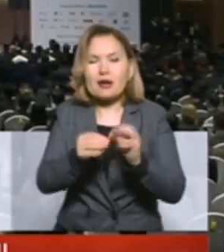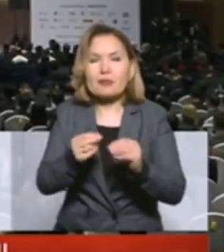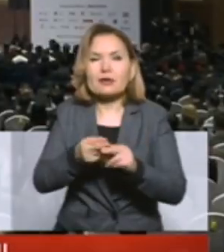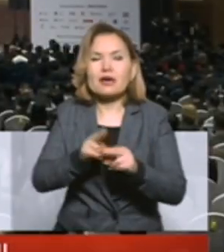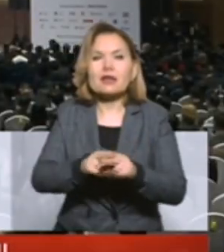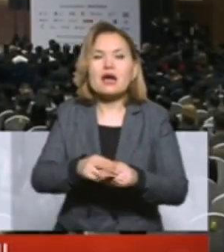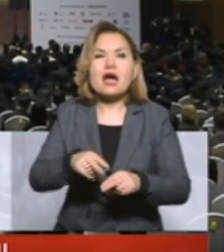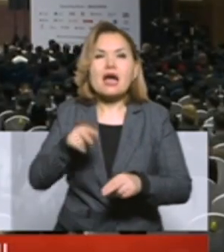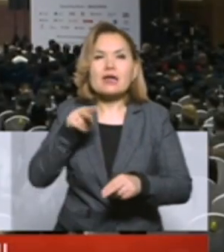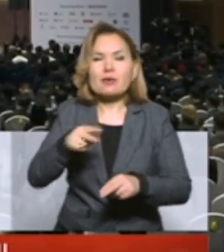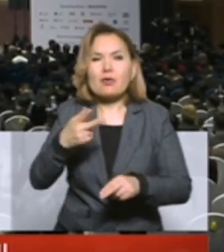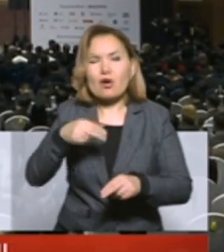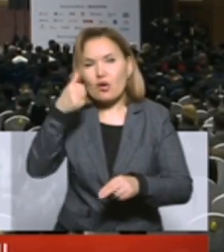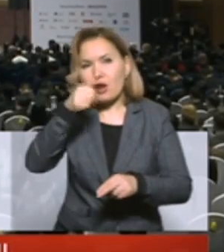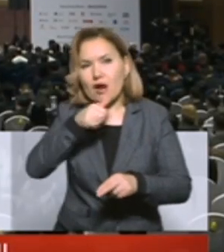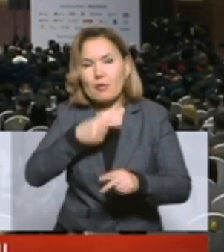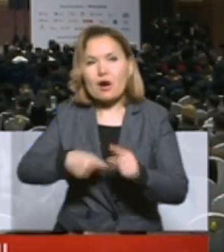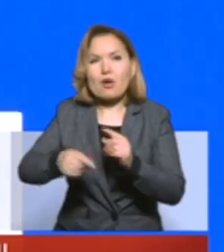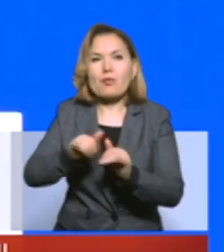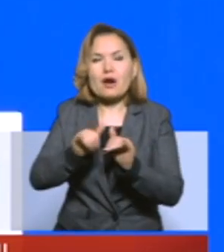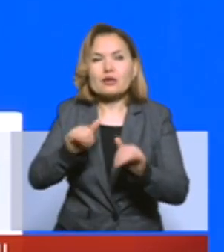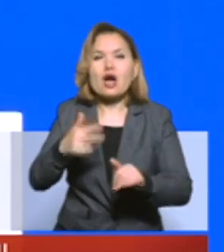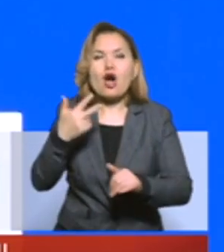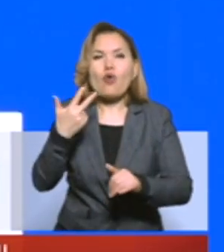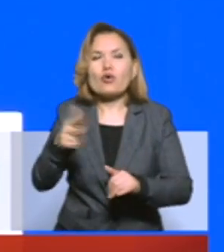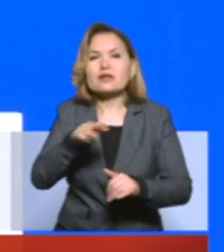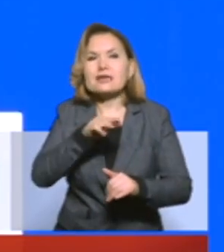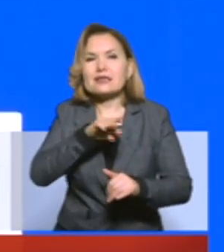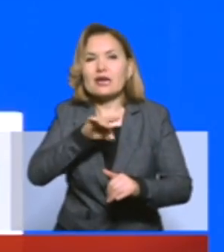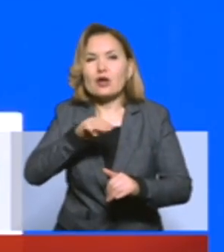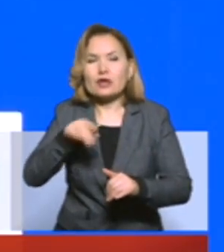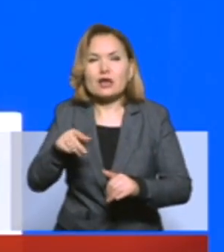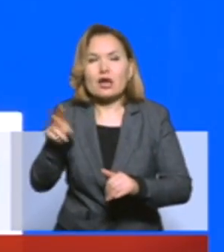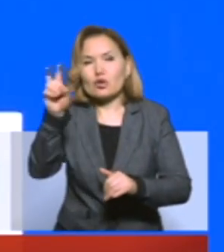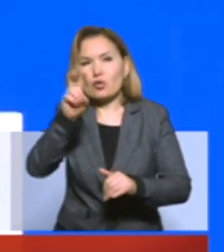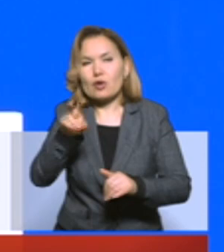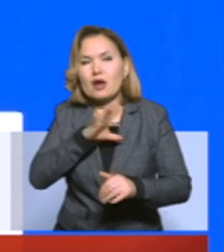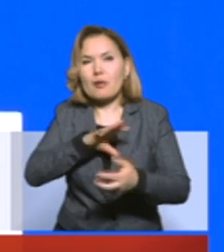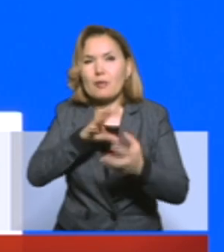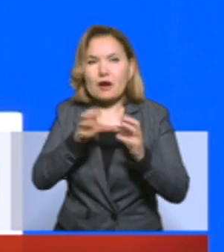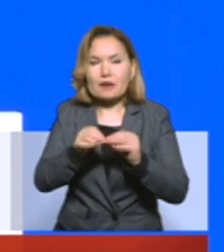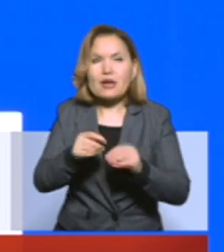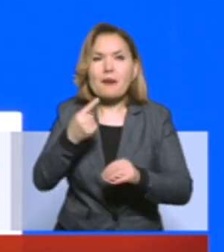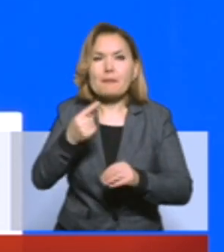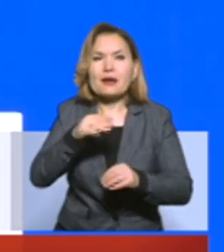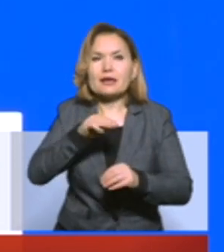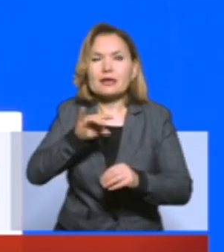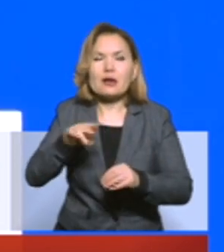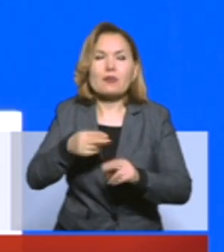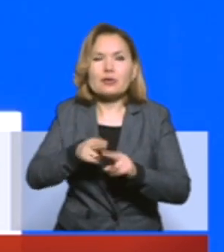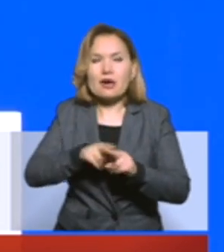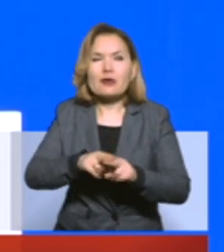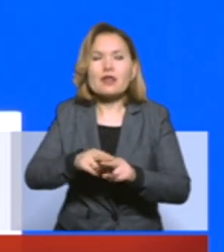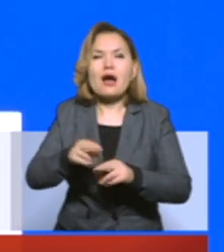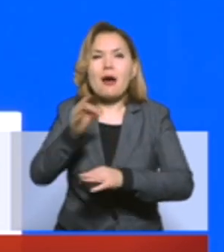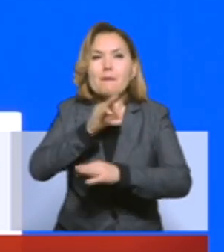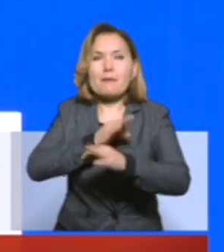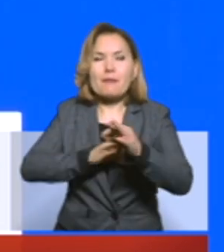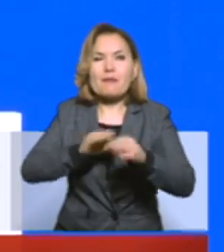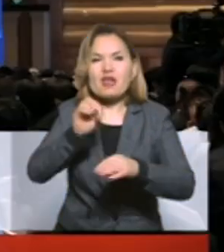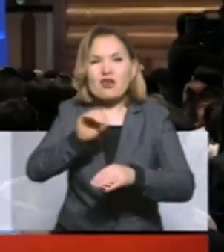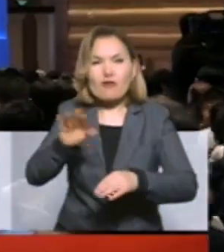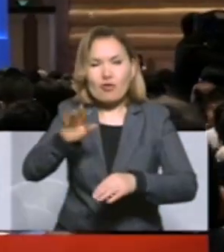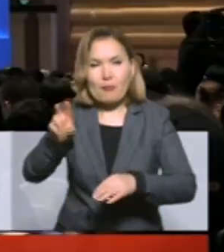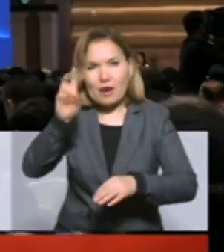орта таптың тұтыну көлемінің өсімі 30 триллион доллар болмақ. Болжам бойынша оның 1 триллион доллары ғана батыс экономикасына